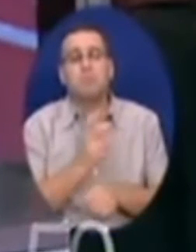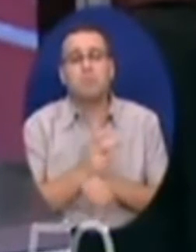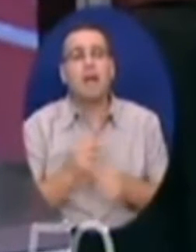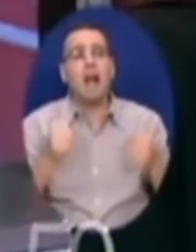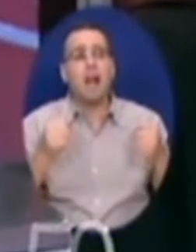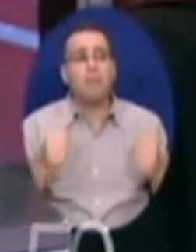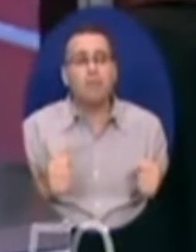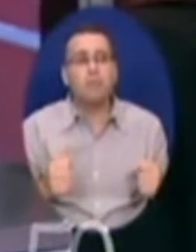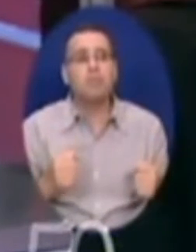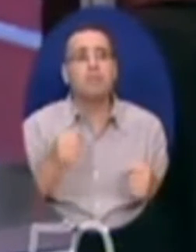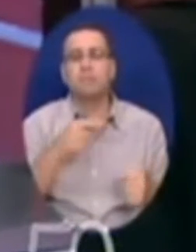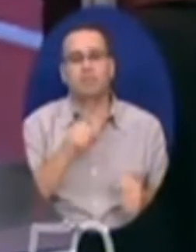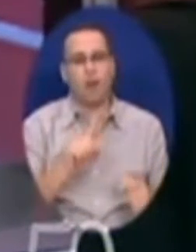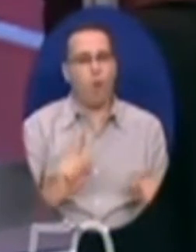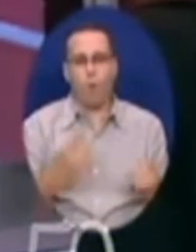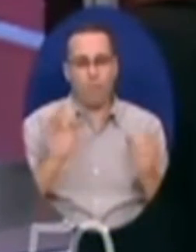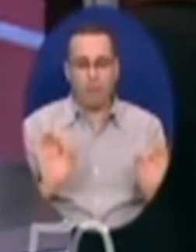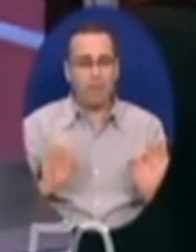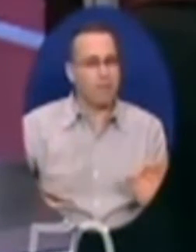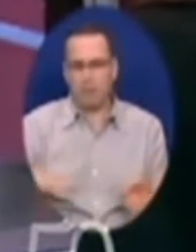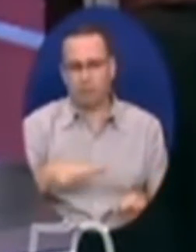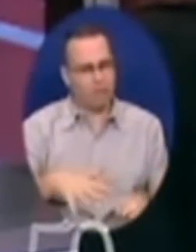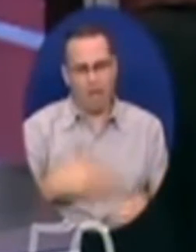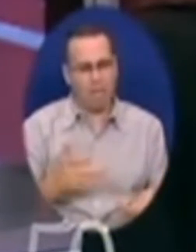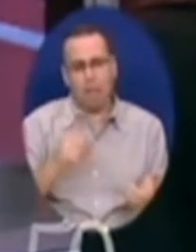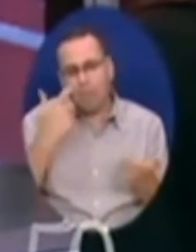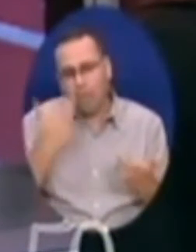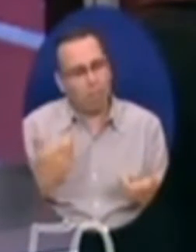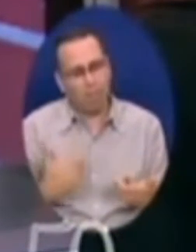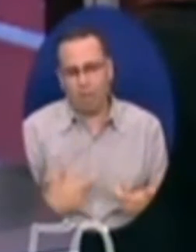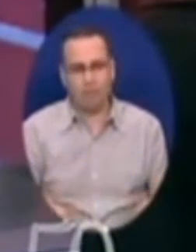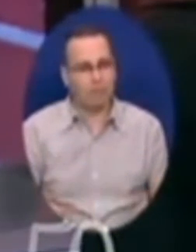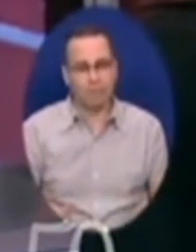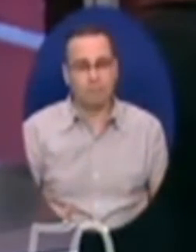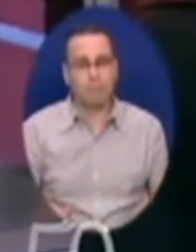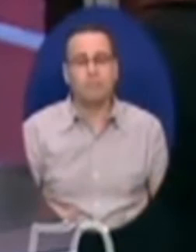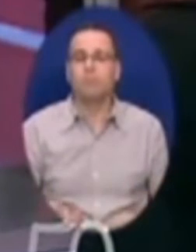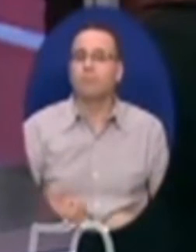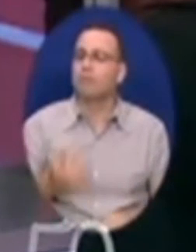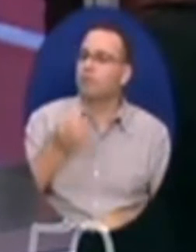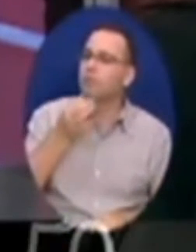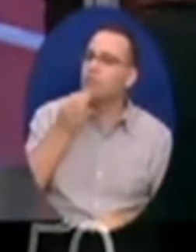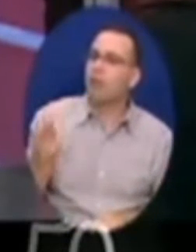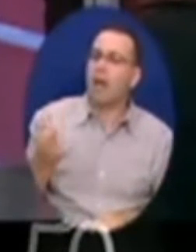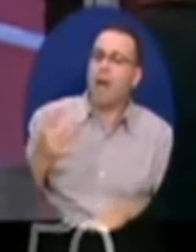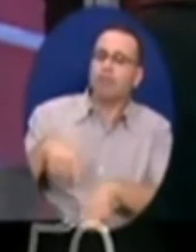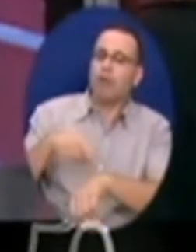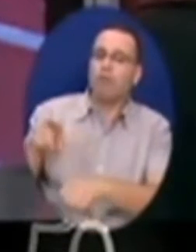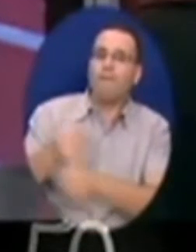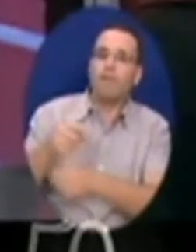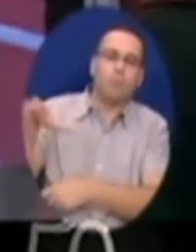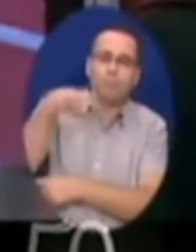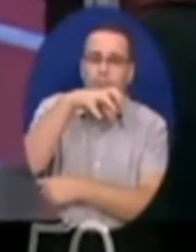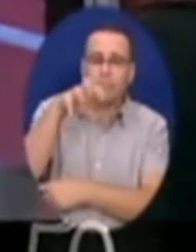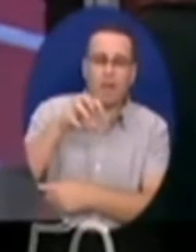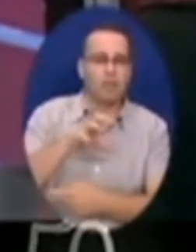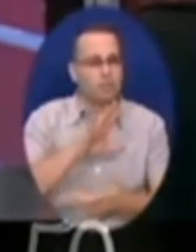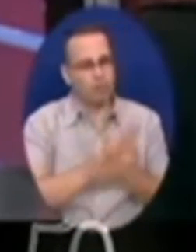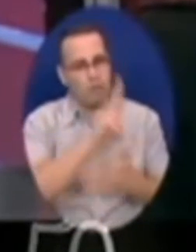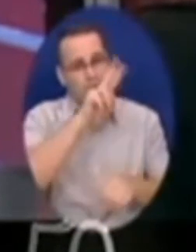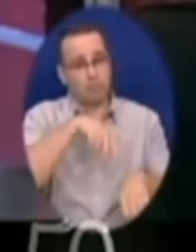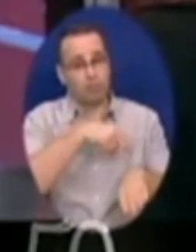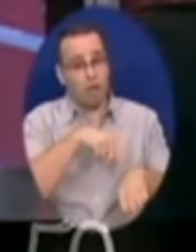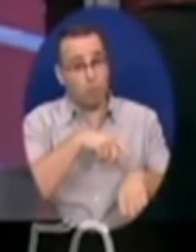על הבטיחות, זה לא קורה בשטח. אין מי שמקפיד על זה. תגידי, כמה שעות ביום עובדת מנופאית? 12 שעות במצב